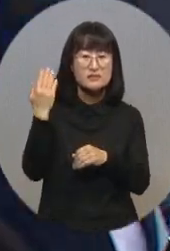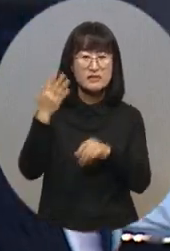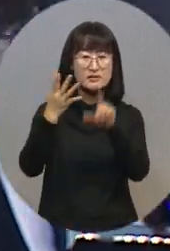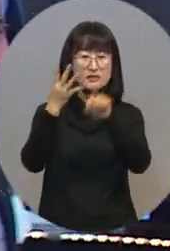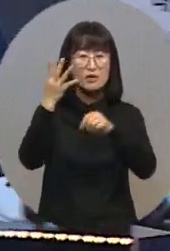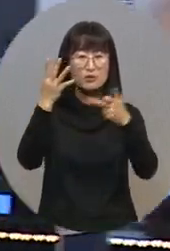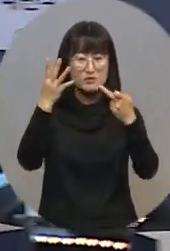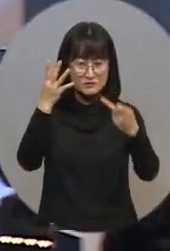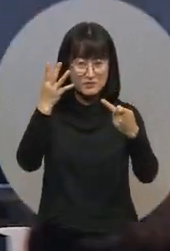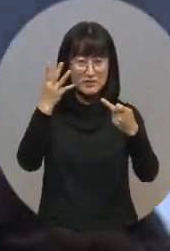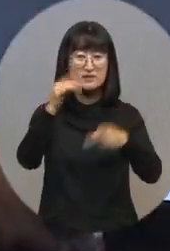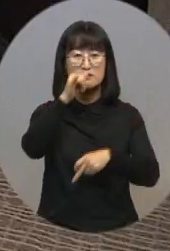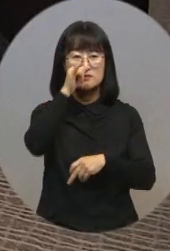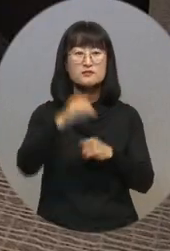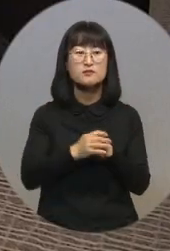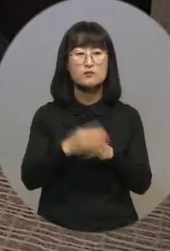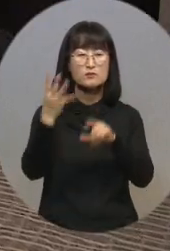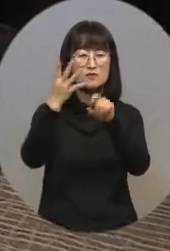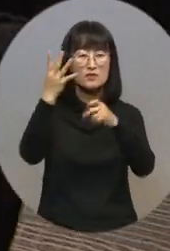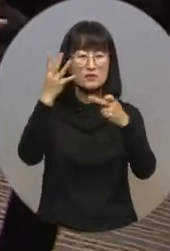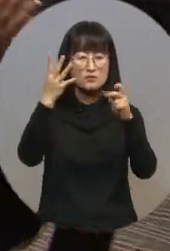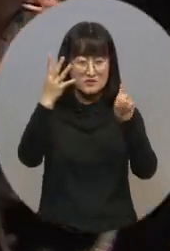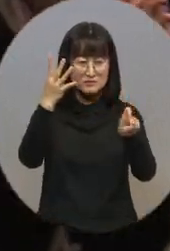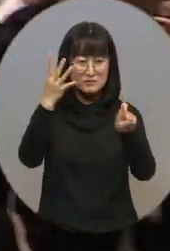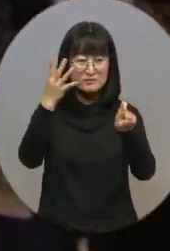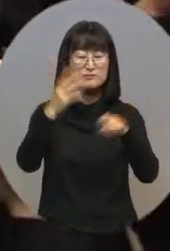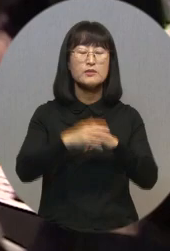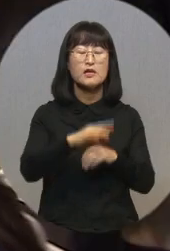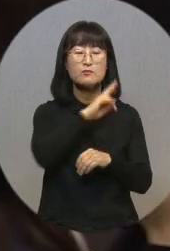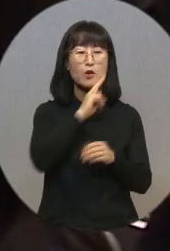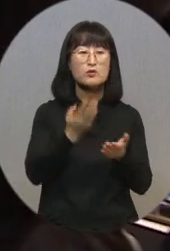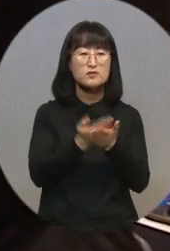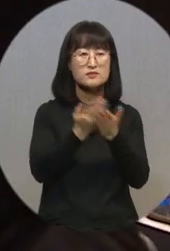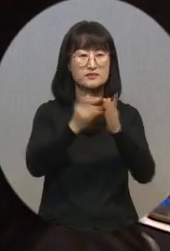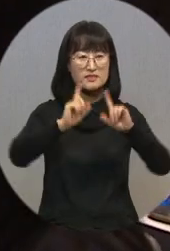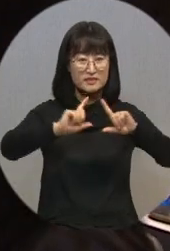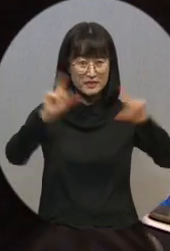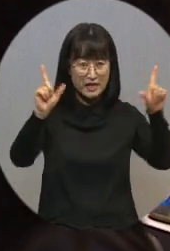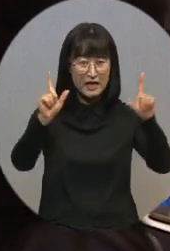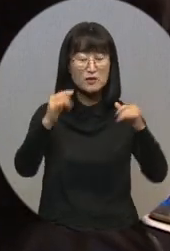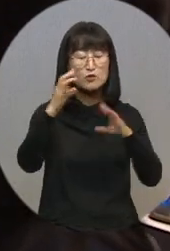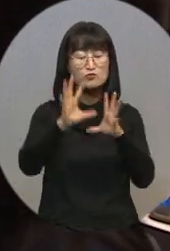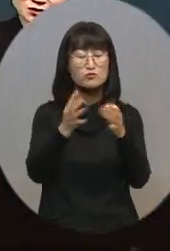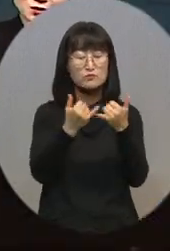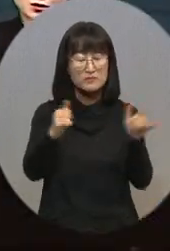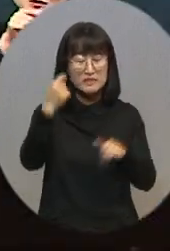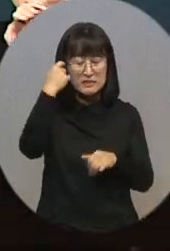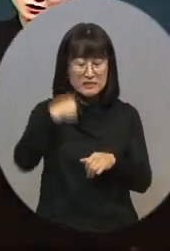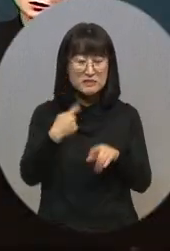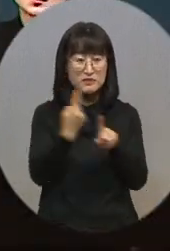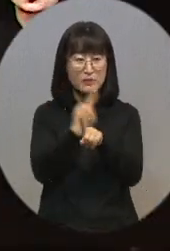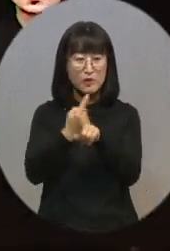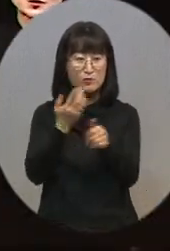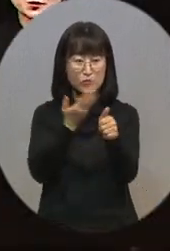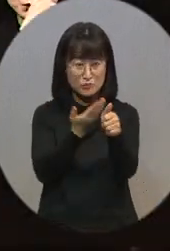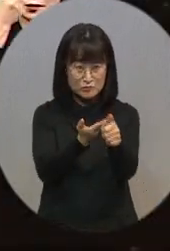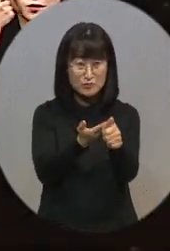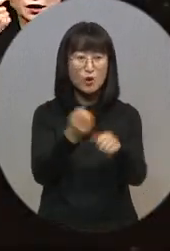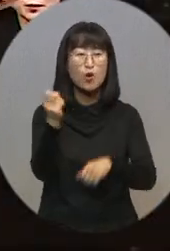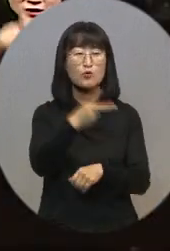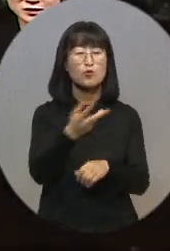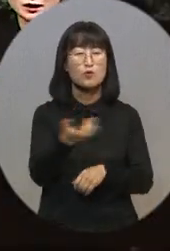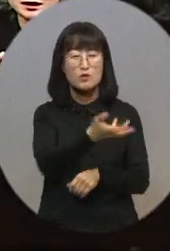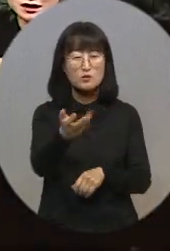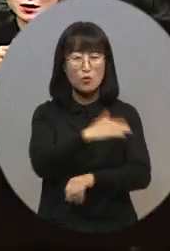열렸습니다. 4월 10일 편의 증진의 날은 편의시설에 대한 국민들의 인식을 제고하고 이동약자의 이동권과